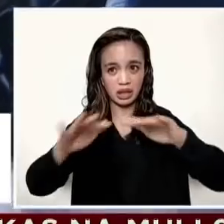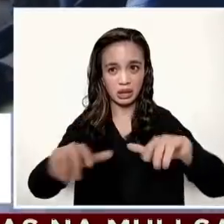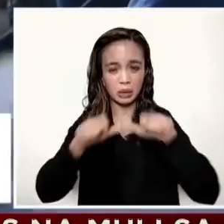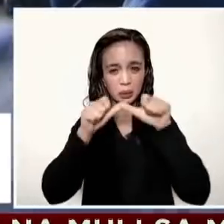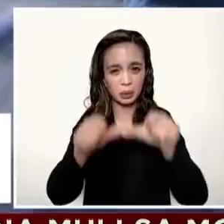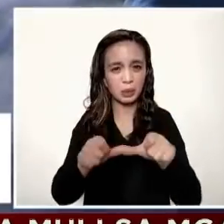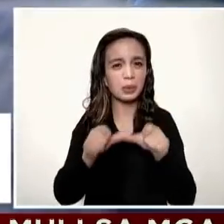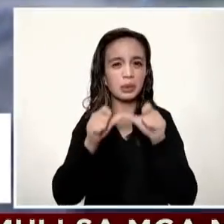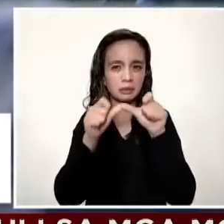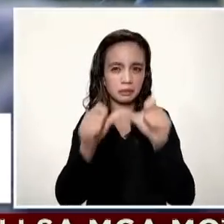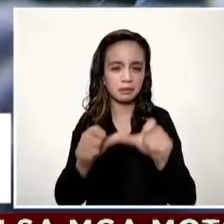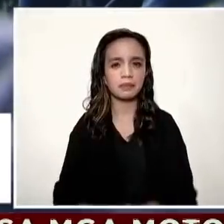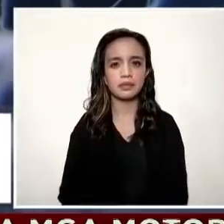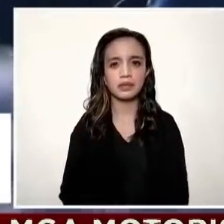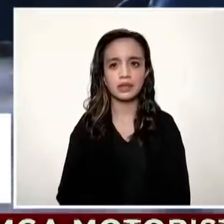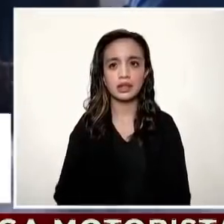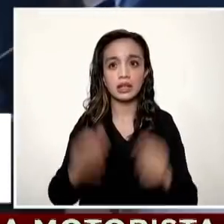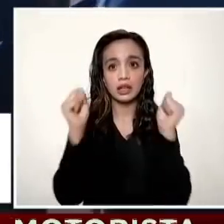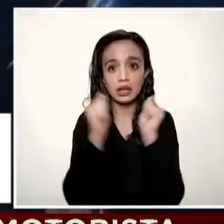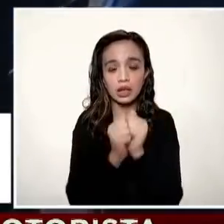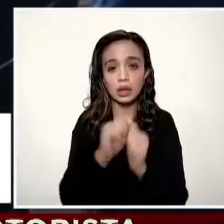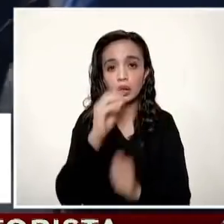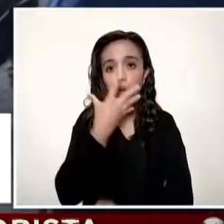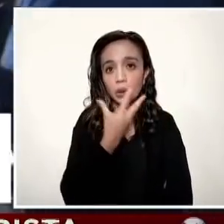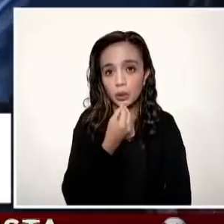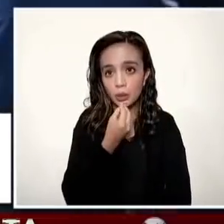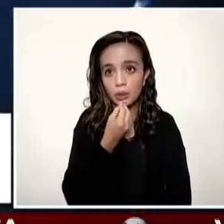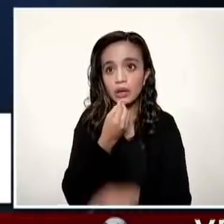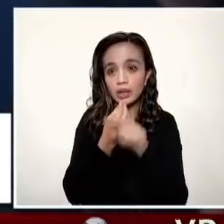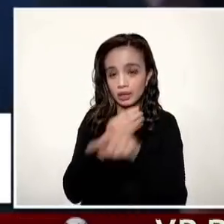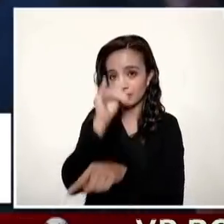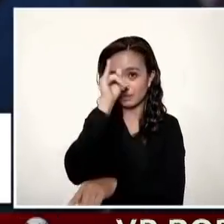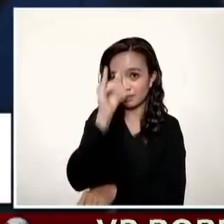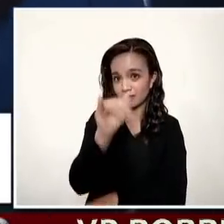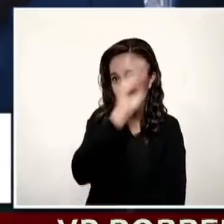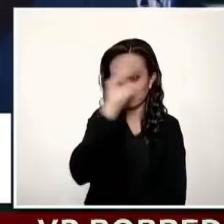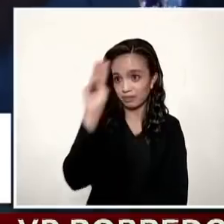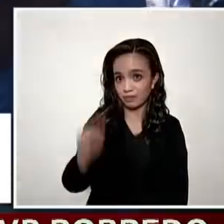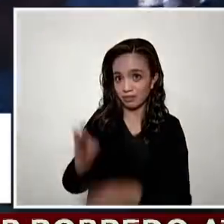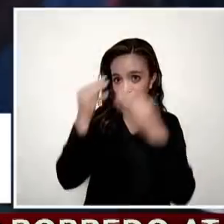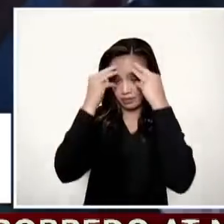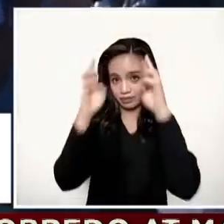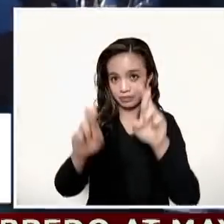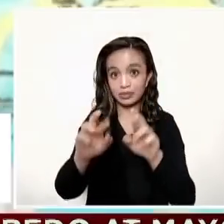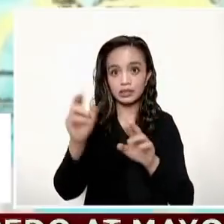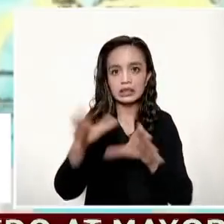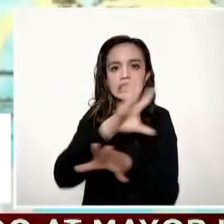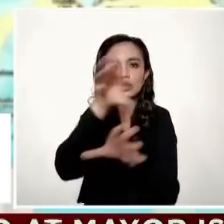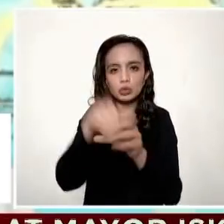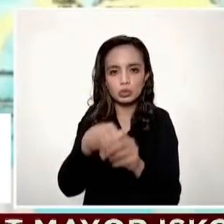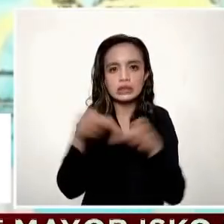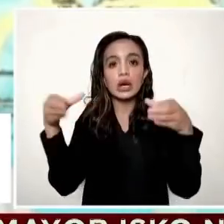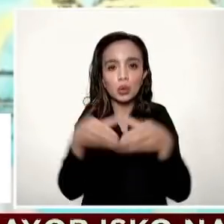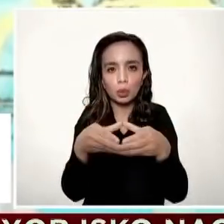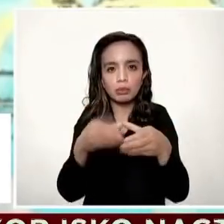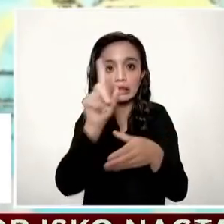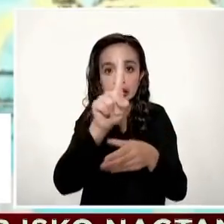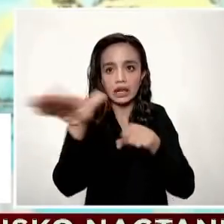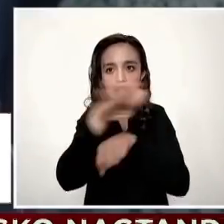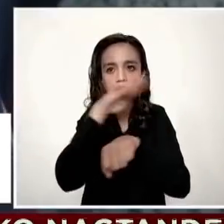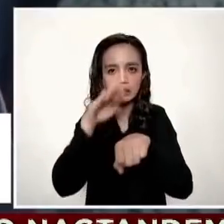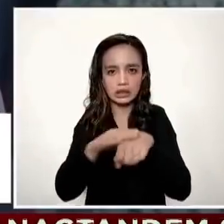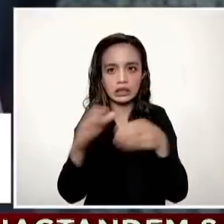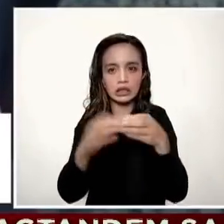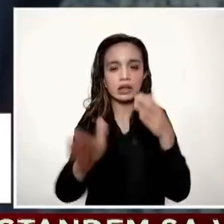ba? Kasama si Robredo at Moreno sa unang kinonsidera ng grupong isang bayan para sa isang United Opposition slate sa